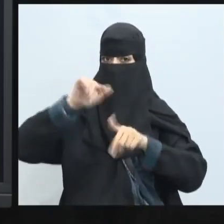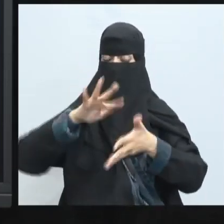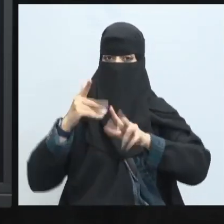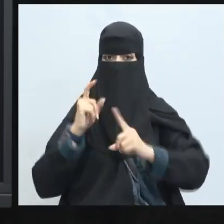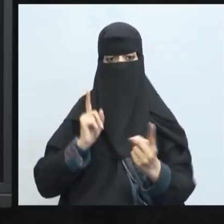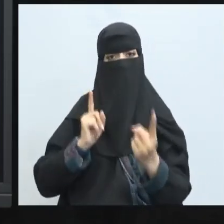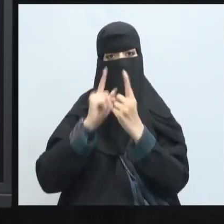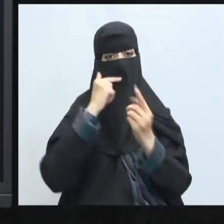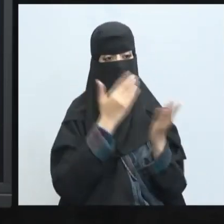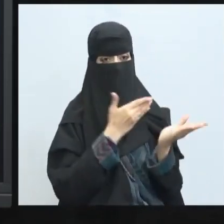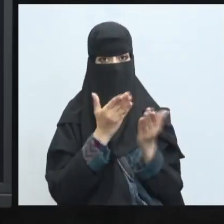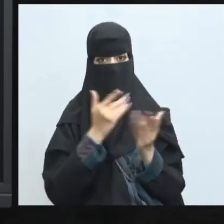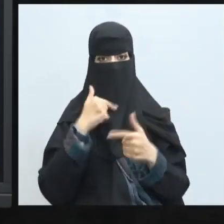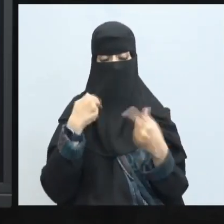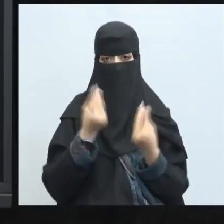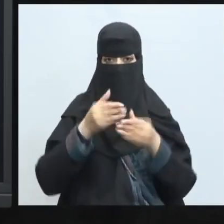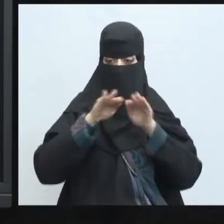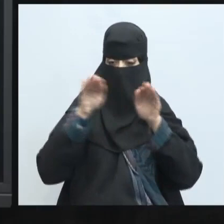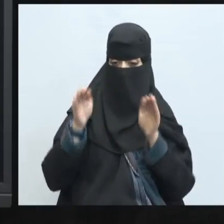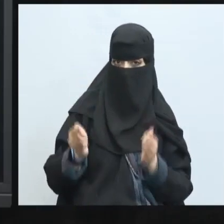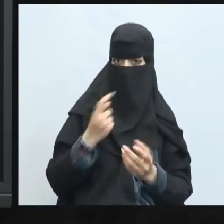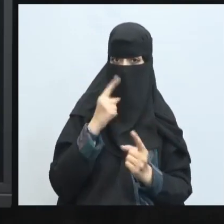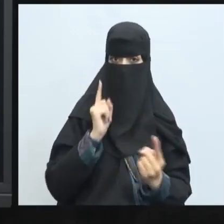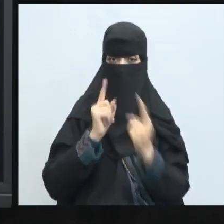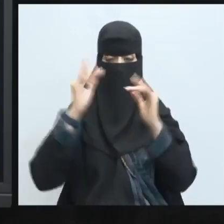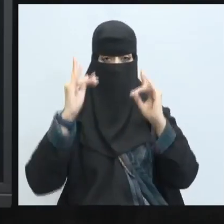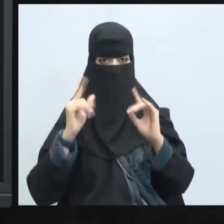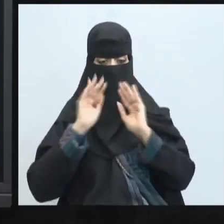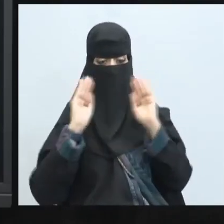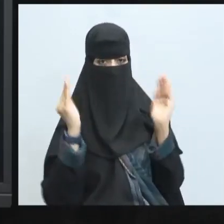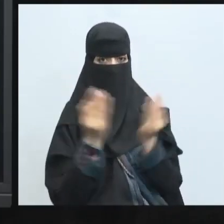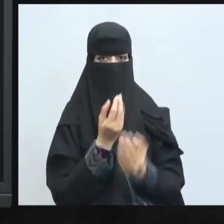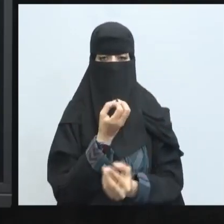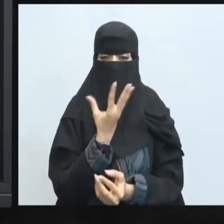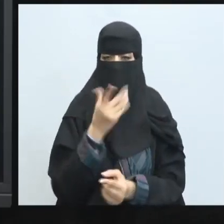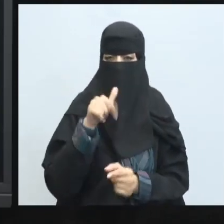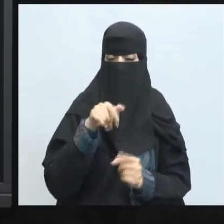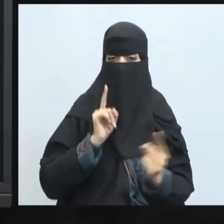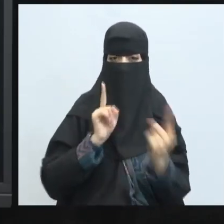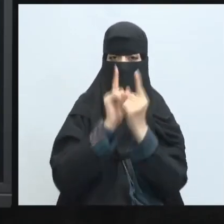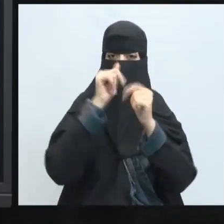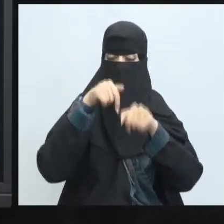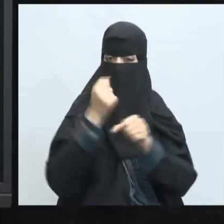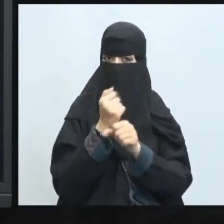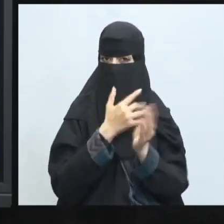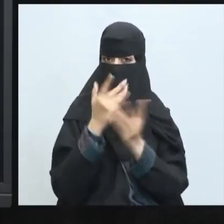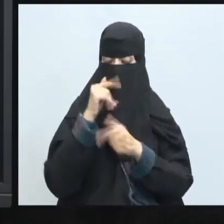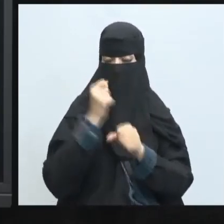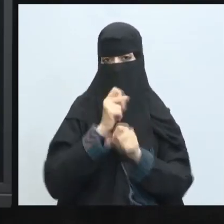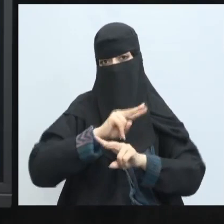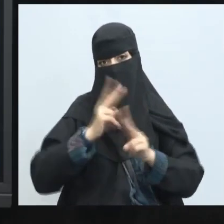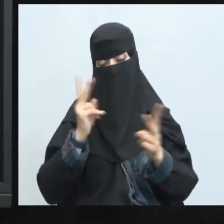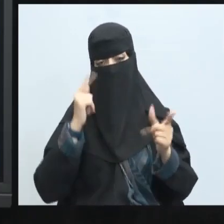يستقبل زوار وبالتالي يحتاج الى مكاتب لاستقبالهم او كراسي وتختلف كما ذكرنا مهام السكرتير